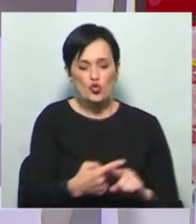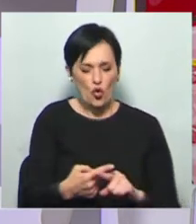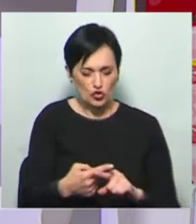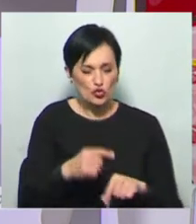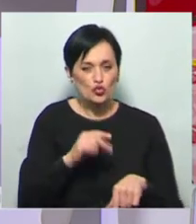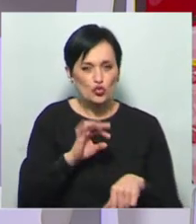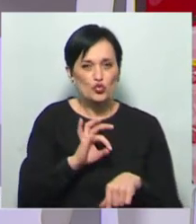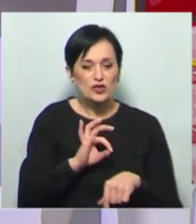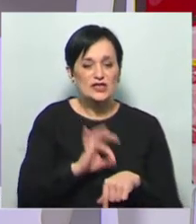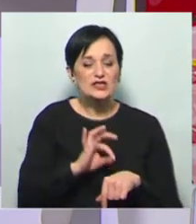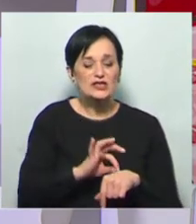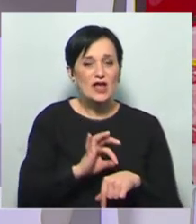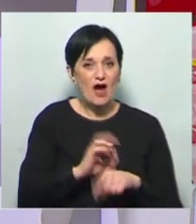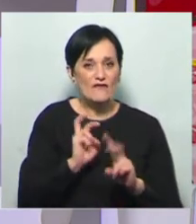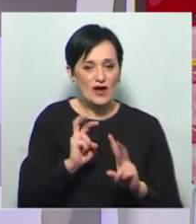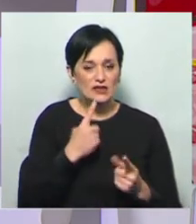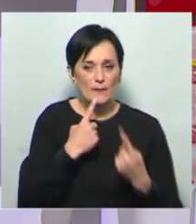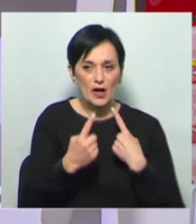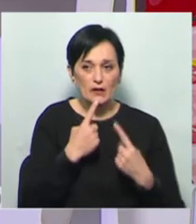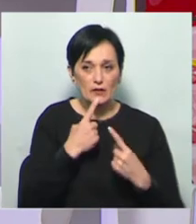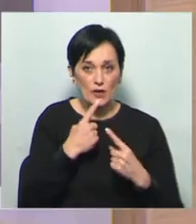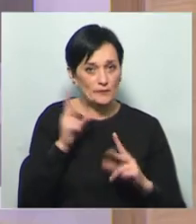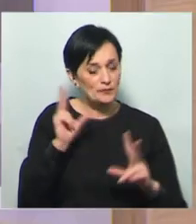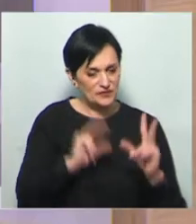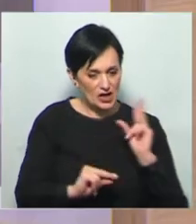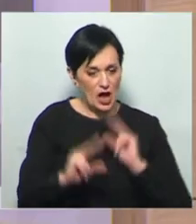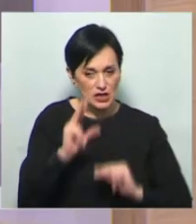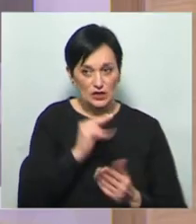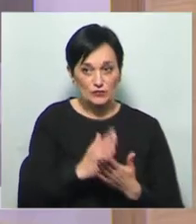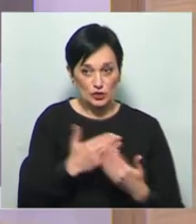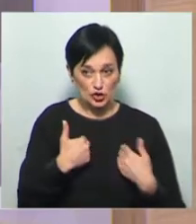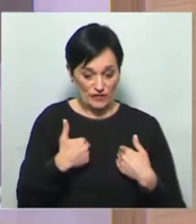დაავადებაზე ელაპარაკი. რომელიც გასათვალისწინებელია ექიმებისათვის, ჩვენთვის